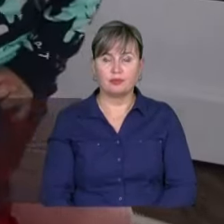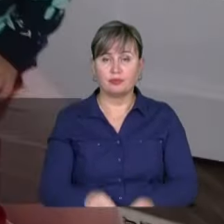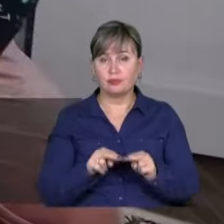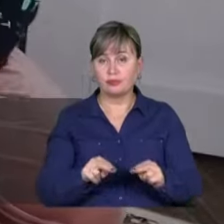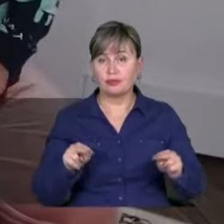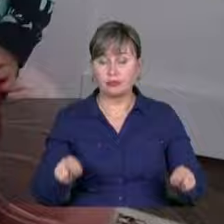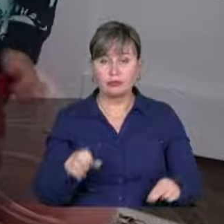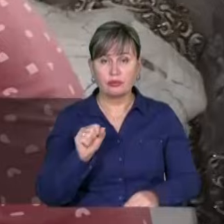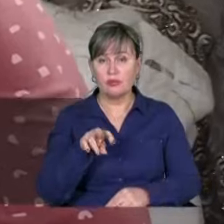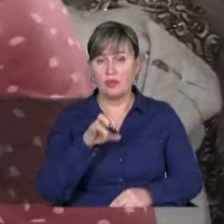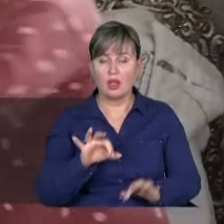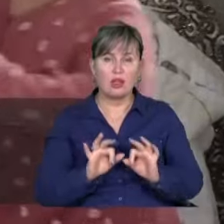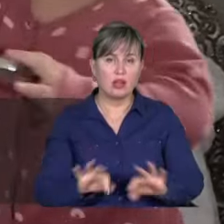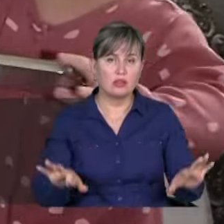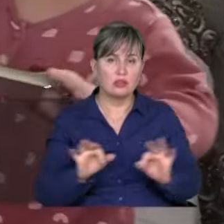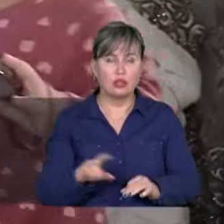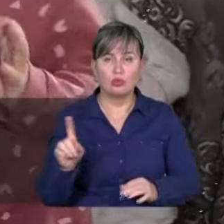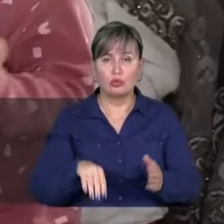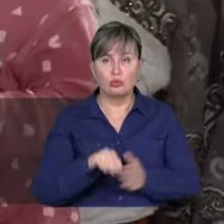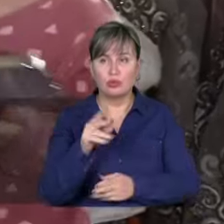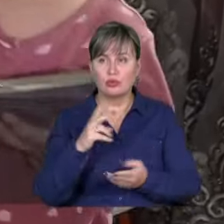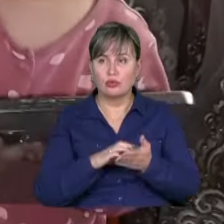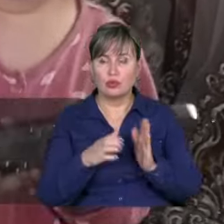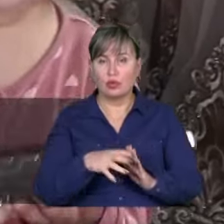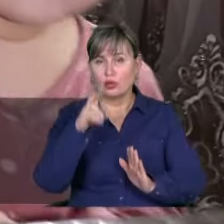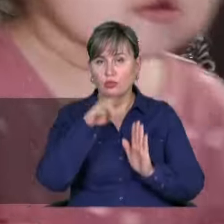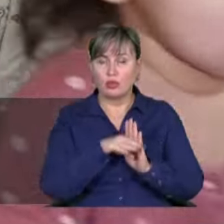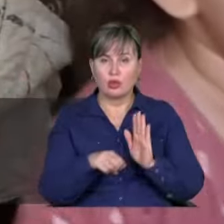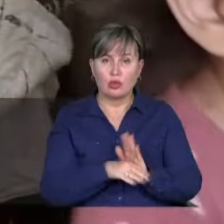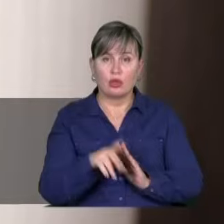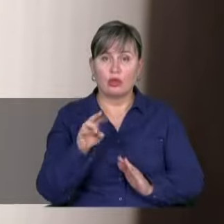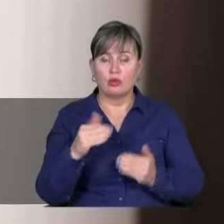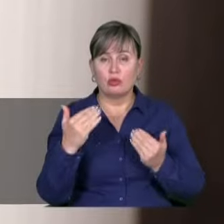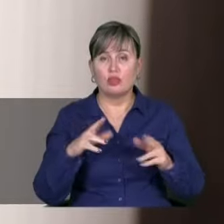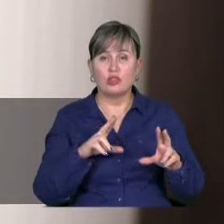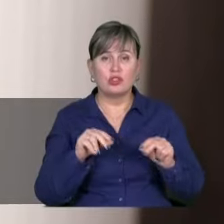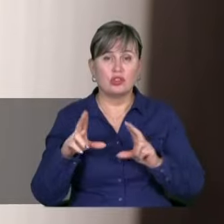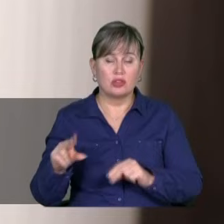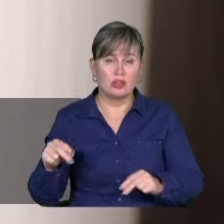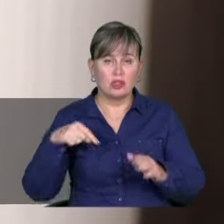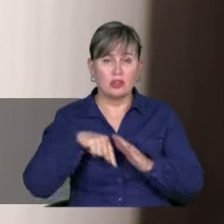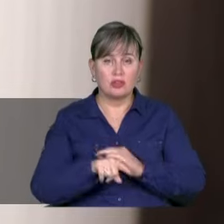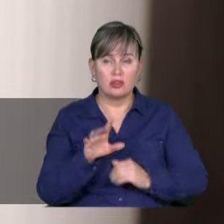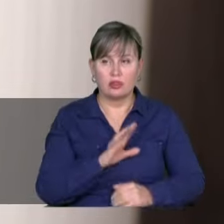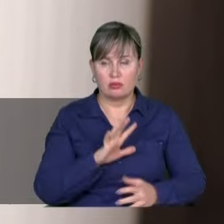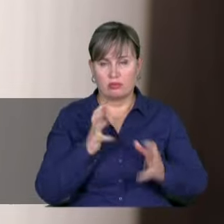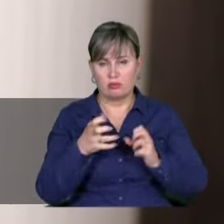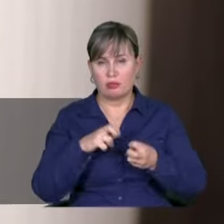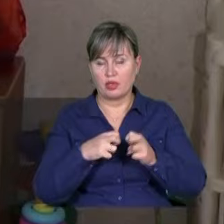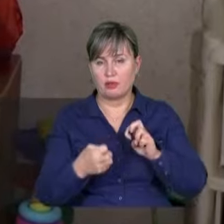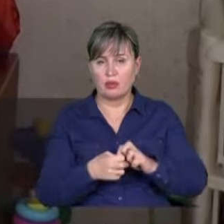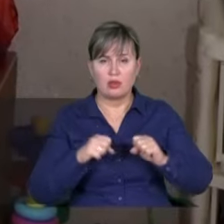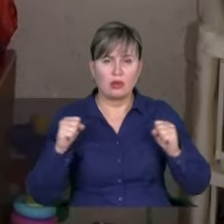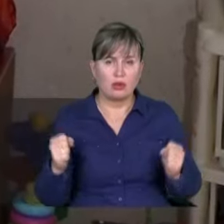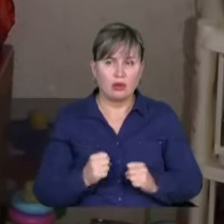Петропавловска Анар Абдрахманова рассказывает, что приобрела эту двушку по госпрограмме. Но ее счастливое новоселье омрачили коммунальные проблемы. В квартире